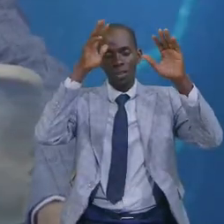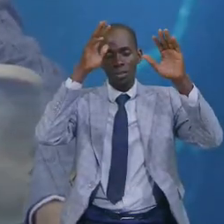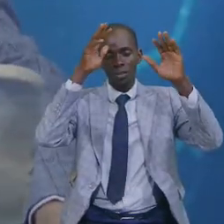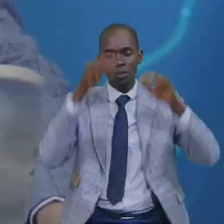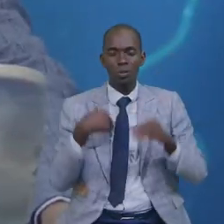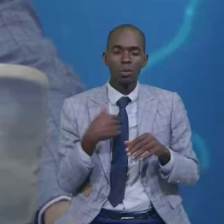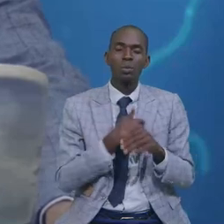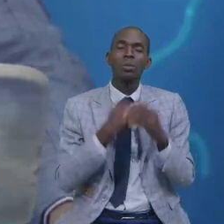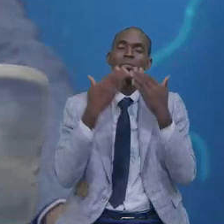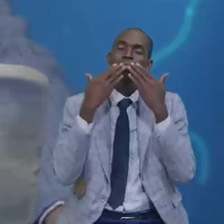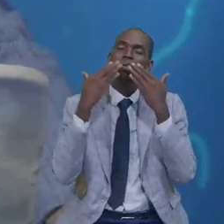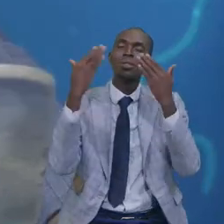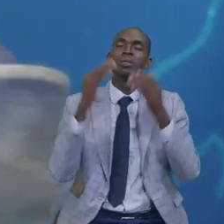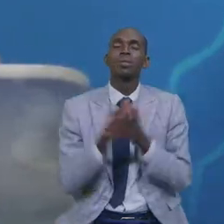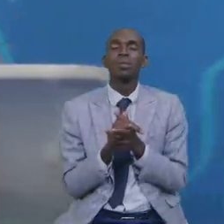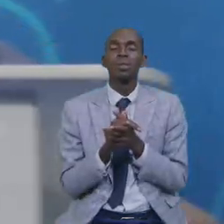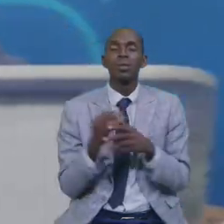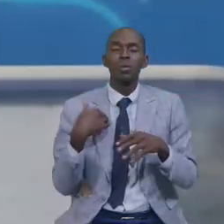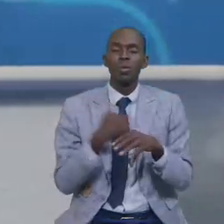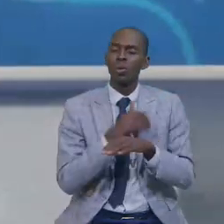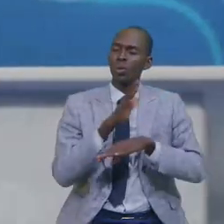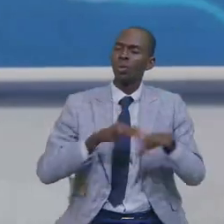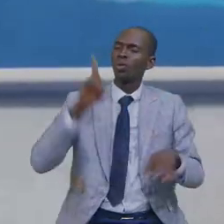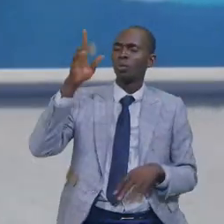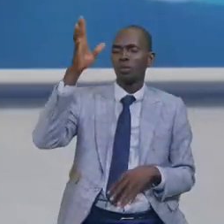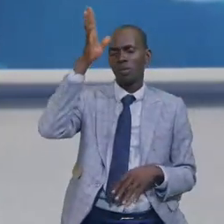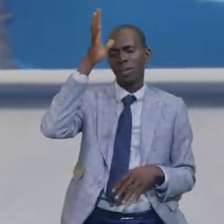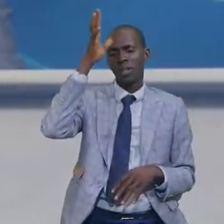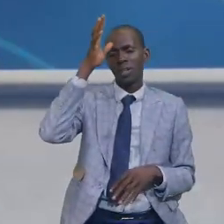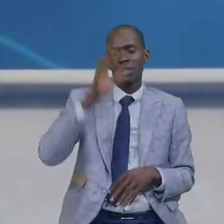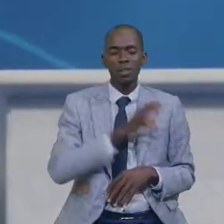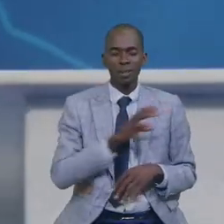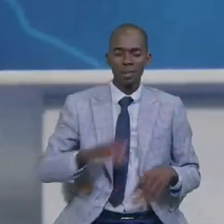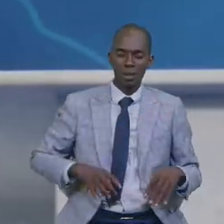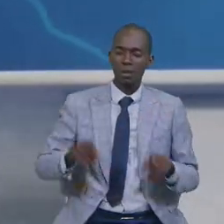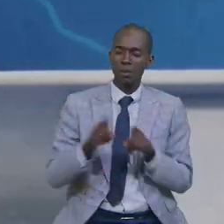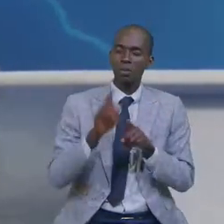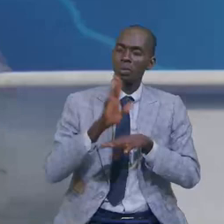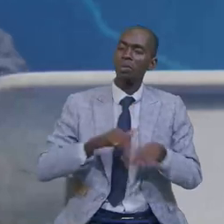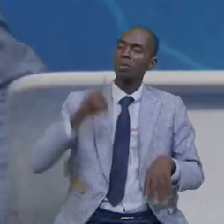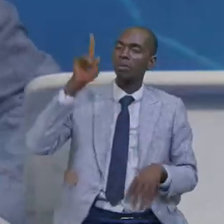père nous te remercions nous t'appellerons père Christelle